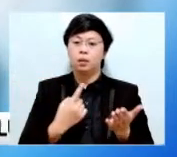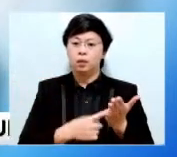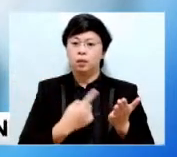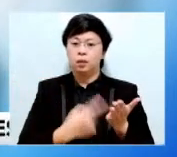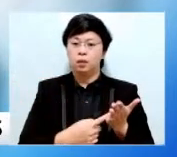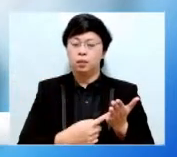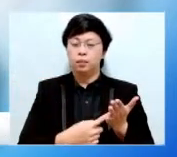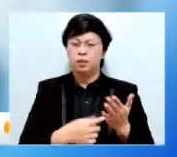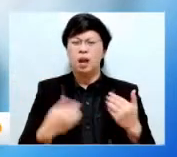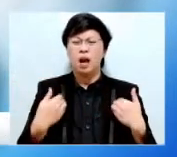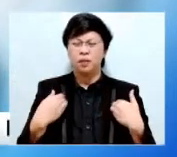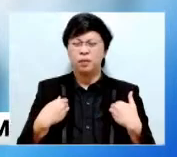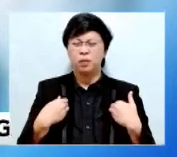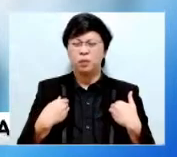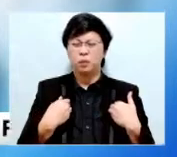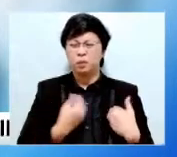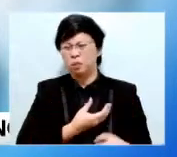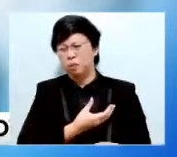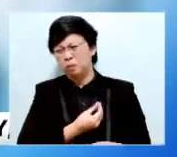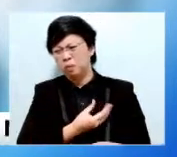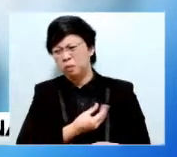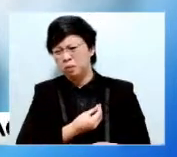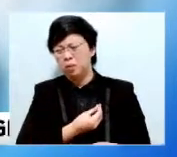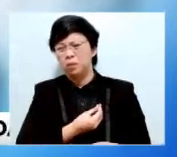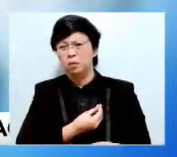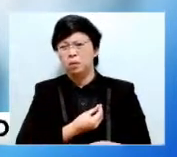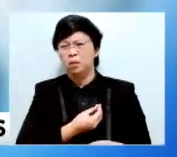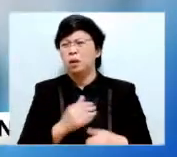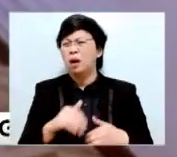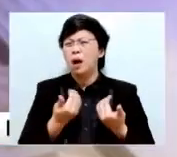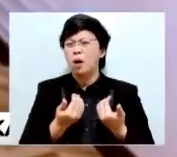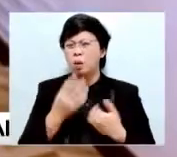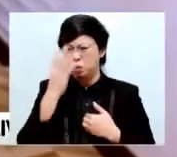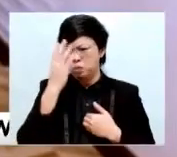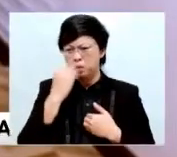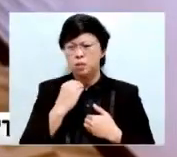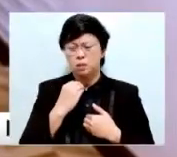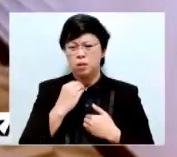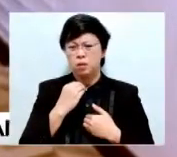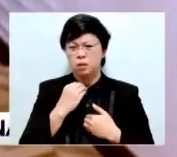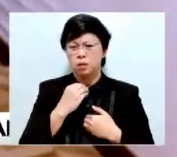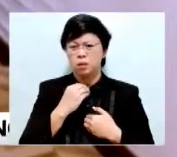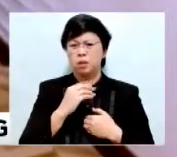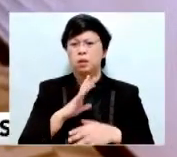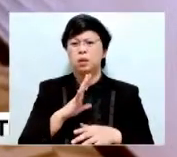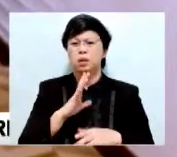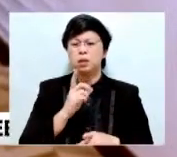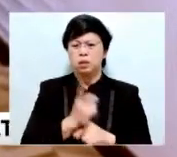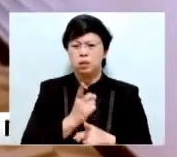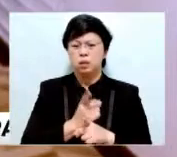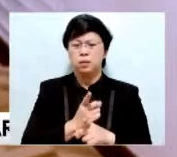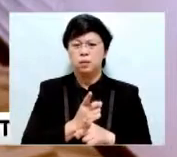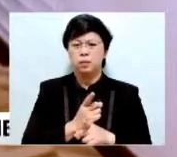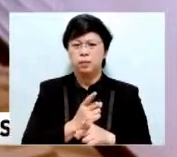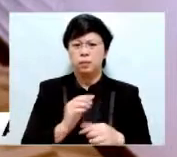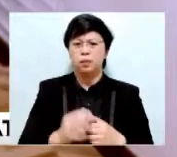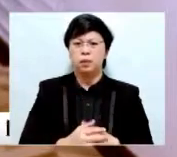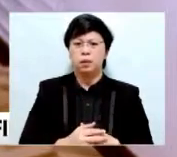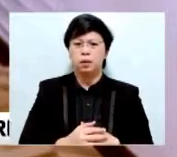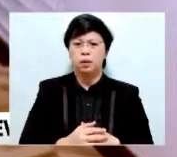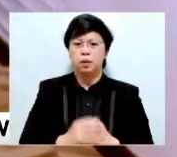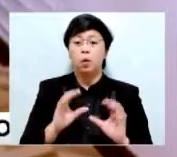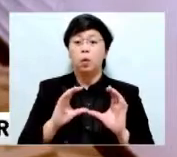akong anxiety, ano po ang gagawin ko para makatulog ako ng maayos? Naku Heidi, alam mo, isa talaga sa pinaka-common na